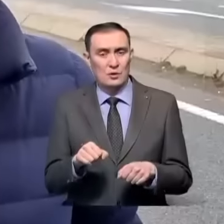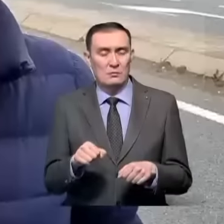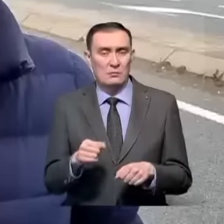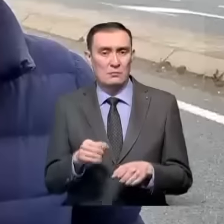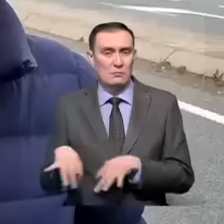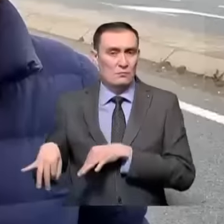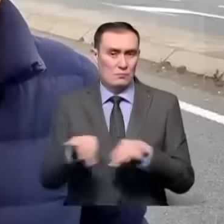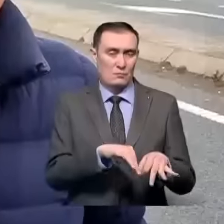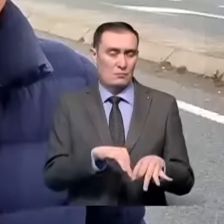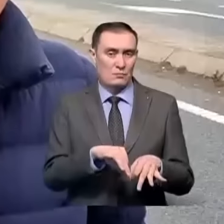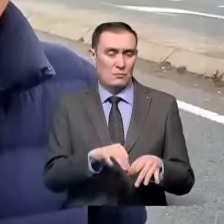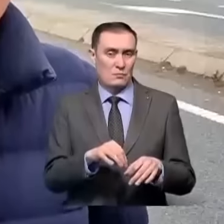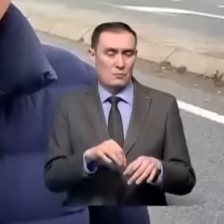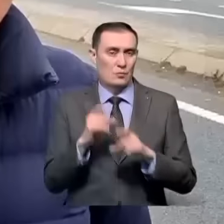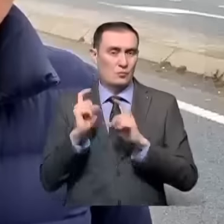проезжать?